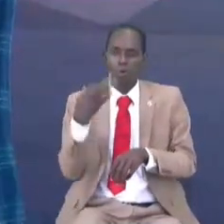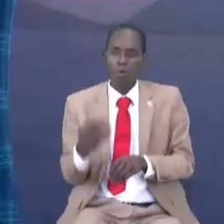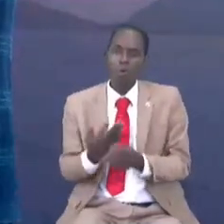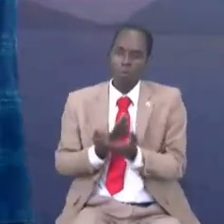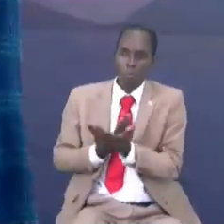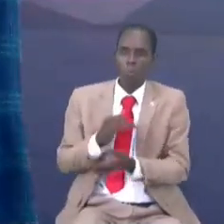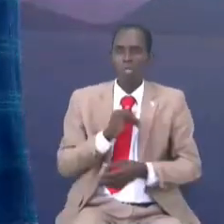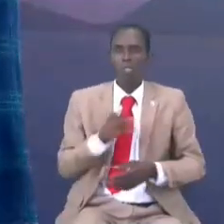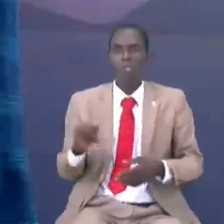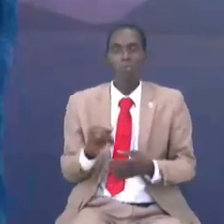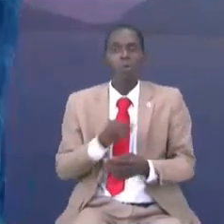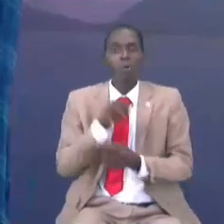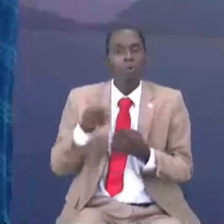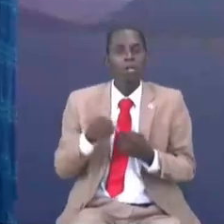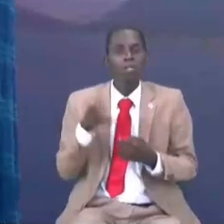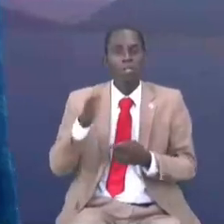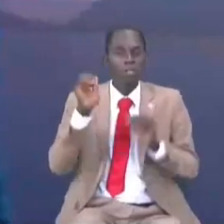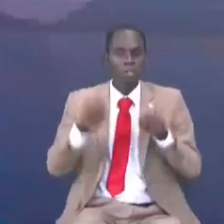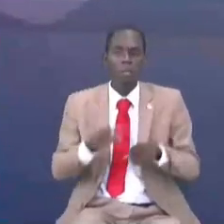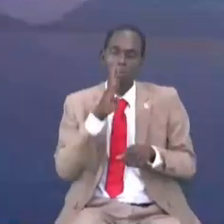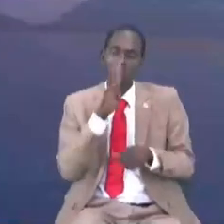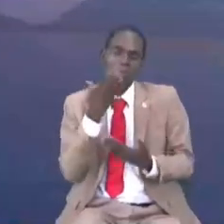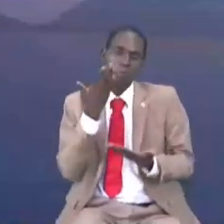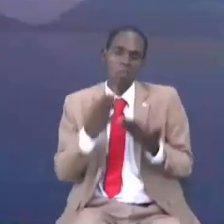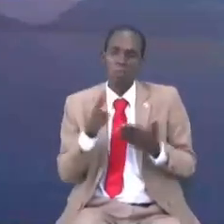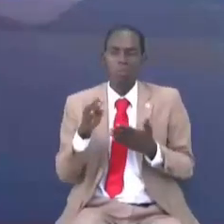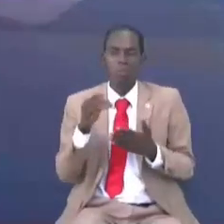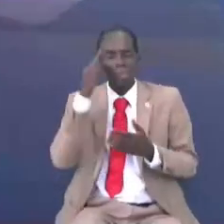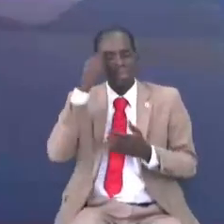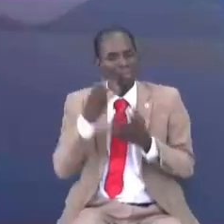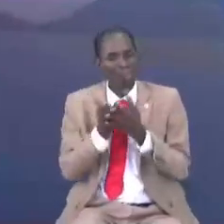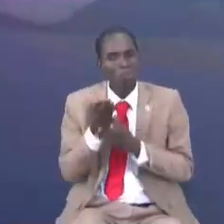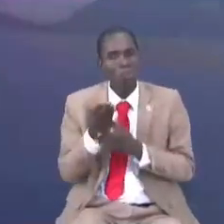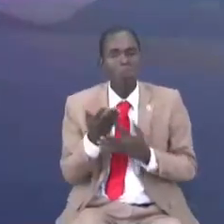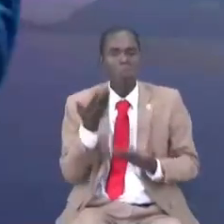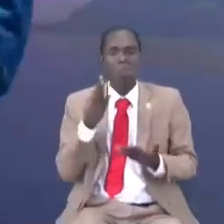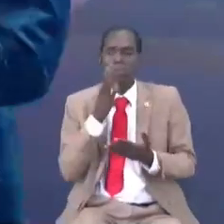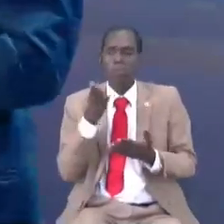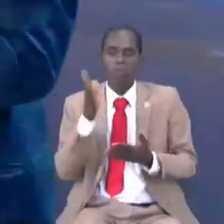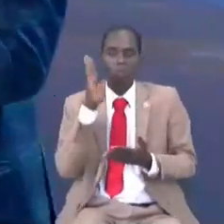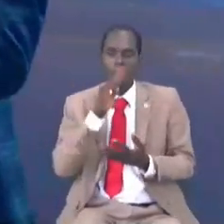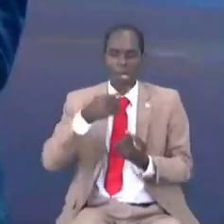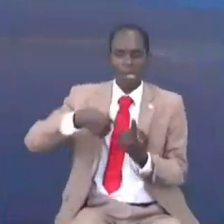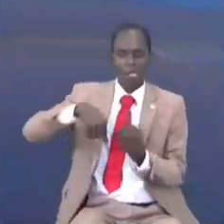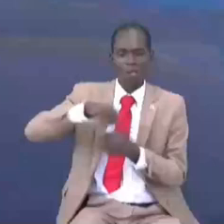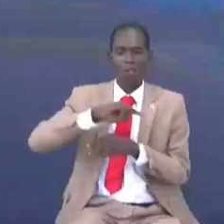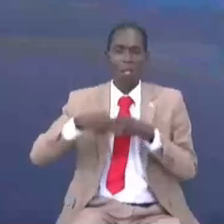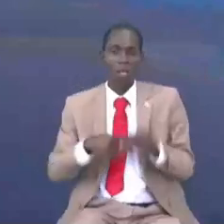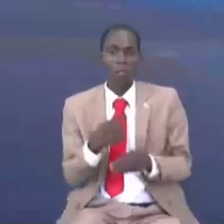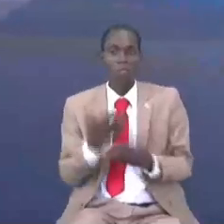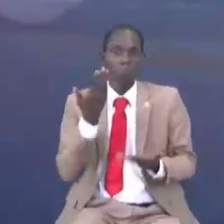peut, où il pourra avoir de réflexion, où il pourra avoir de repentance, où il peut avoir une transformation.